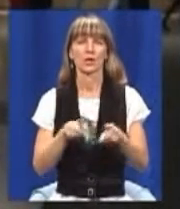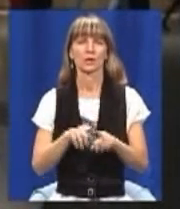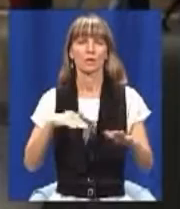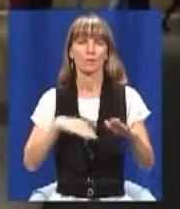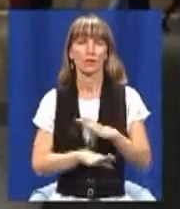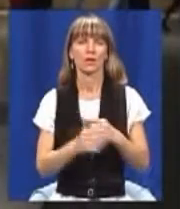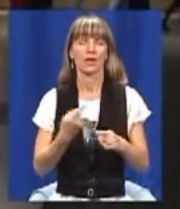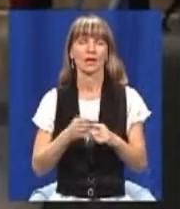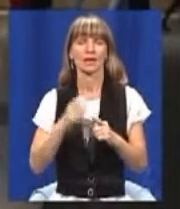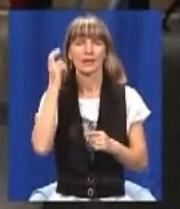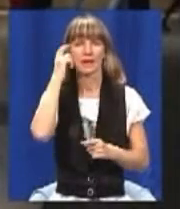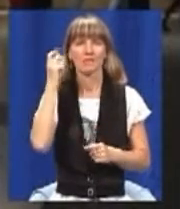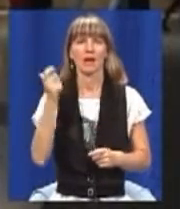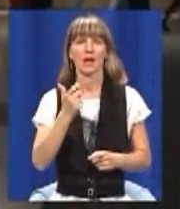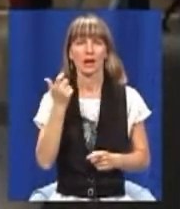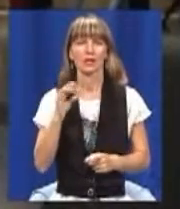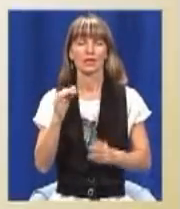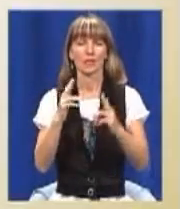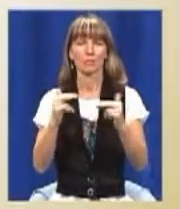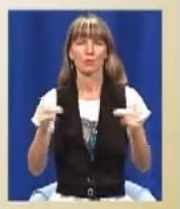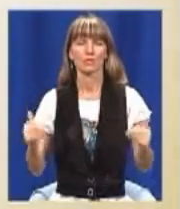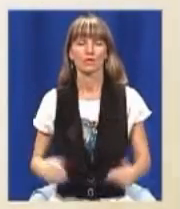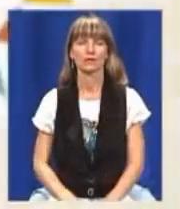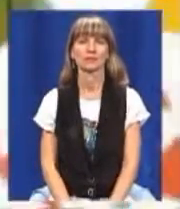Це Київ, Харків та Дніпропетровськ.